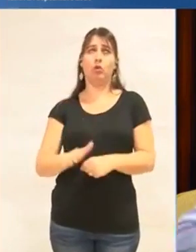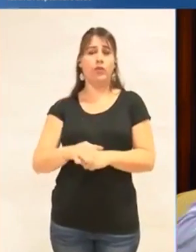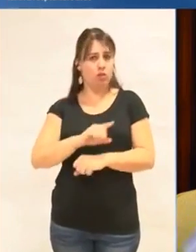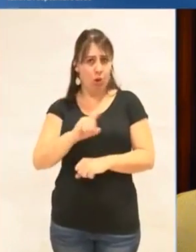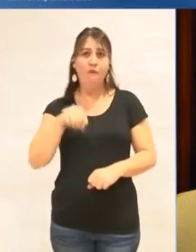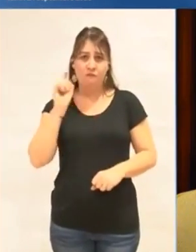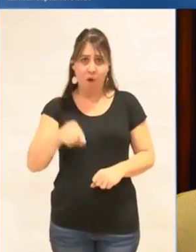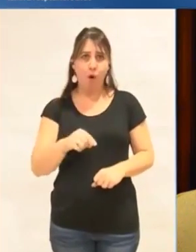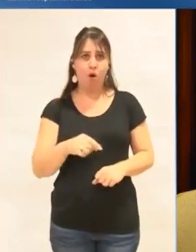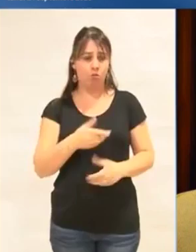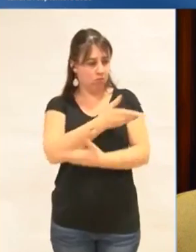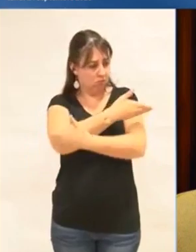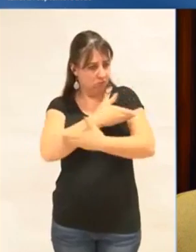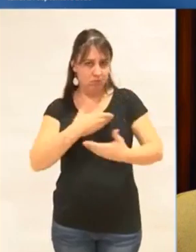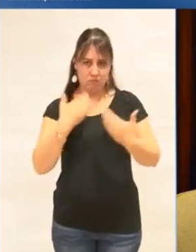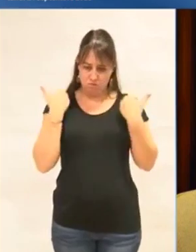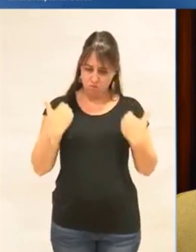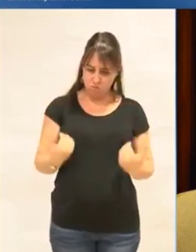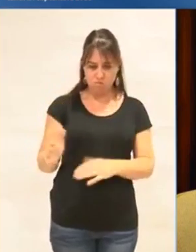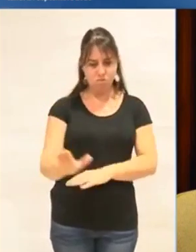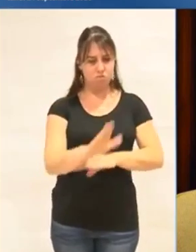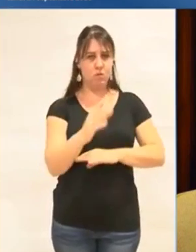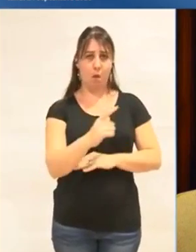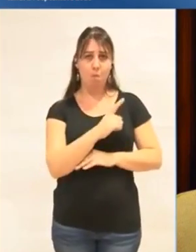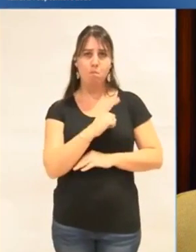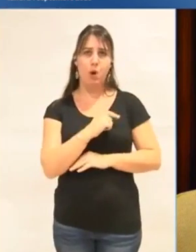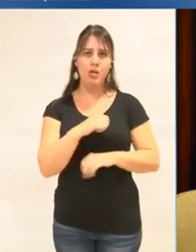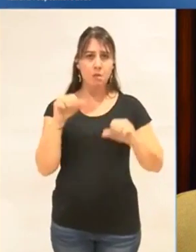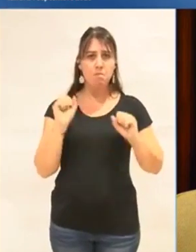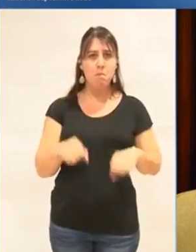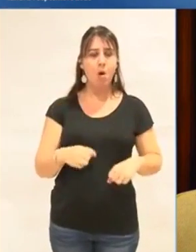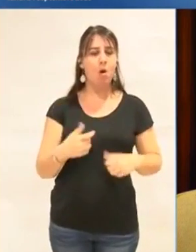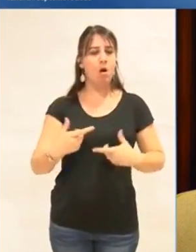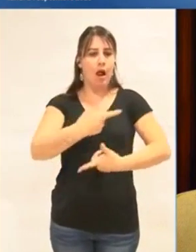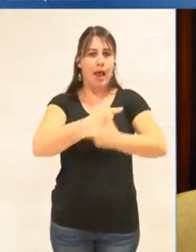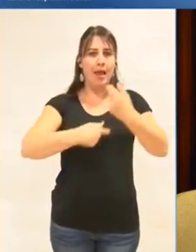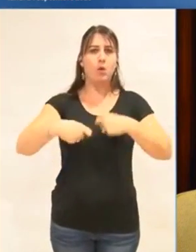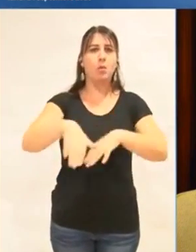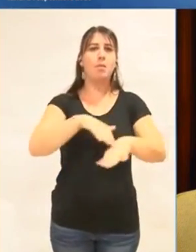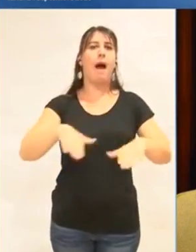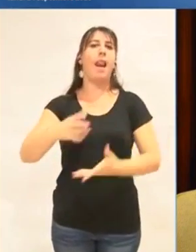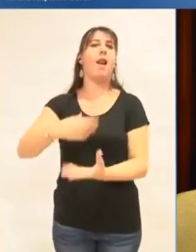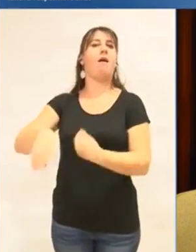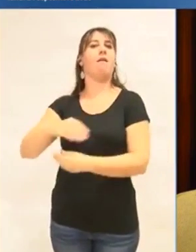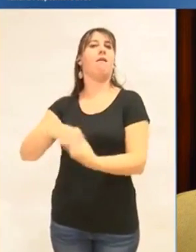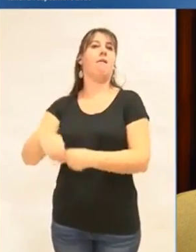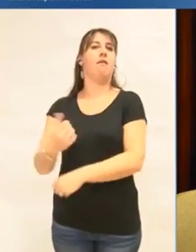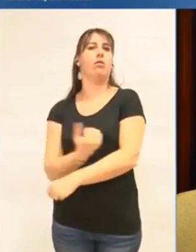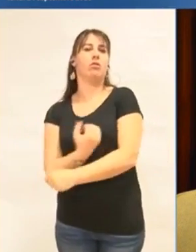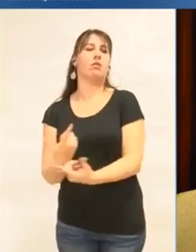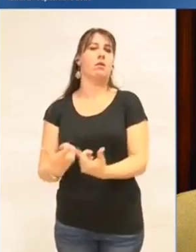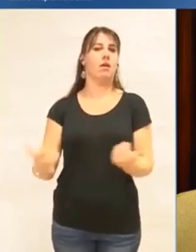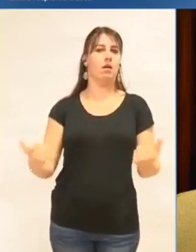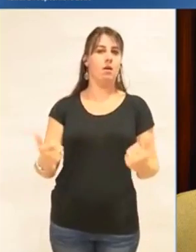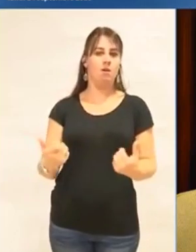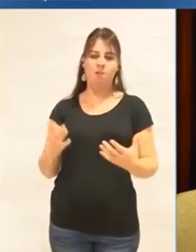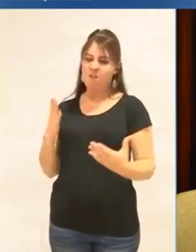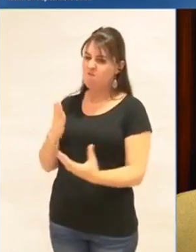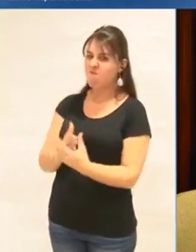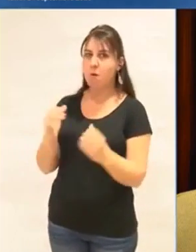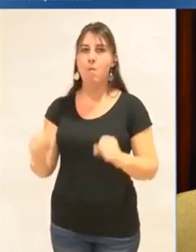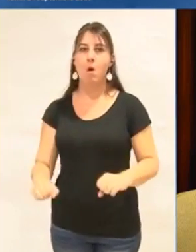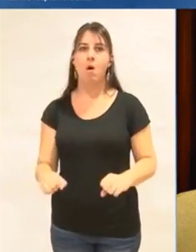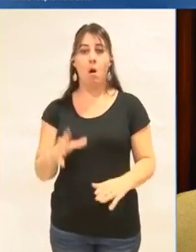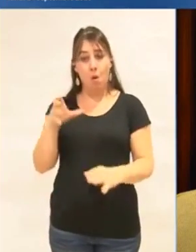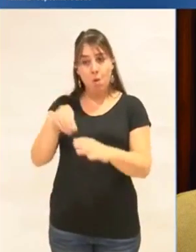faut surtout une police qui soit capable de s'attaquer à l'économie parallèle, aux réseaux de trafic et à la violence qu'ils